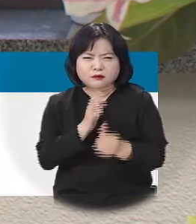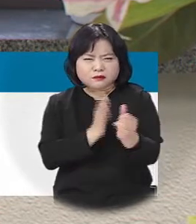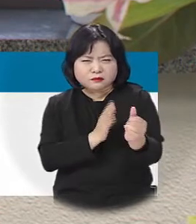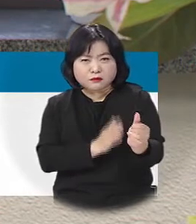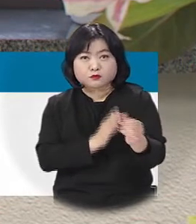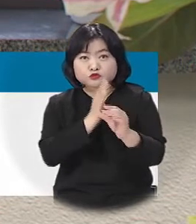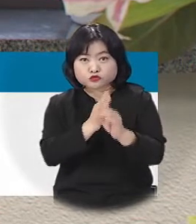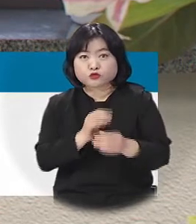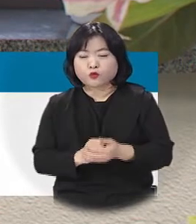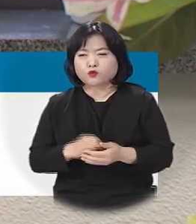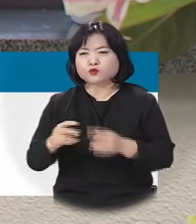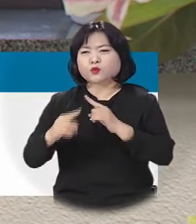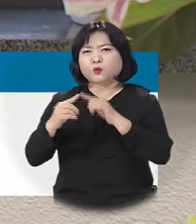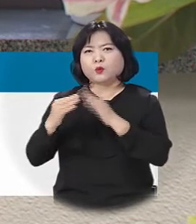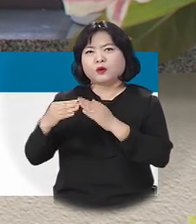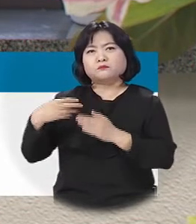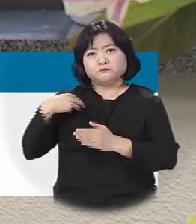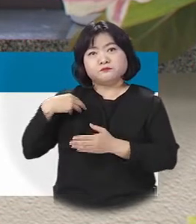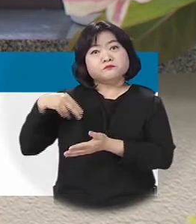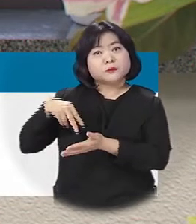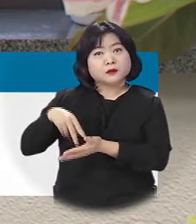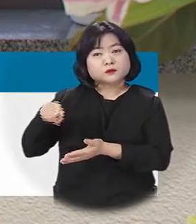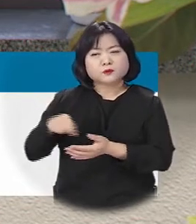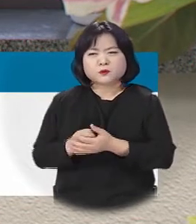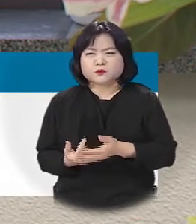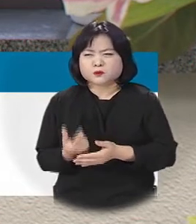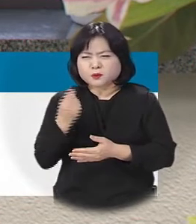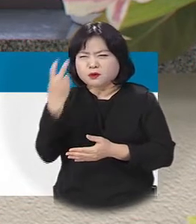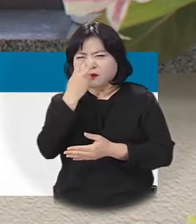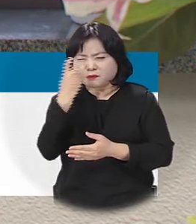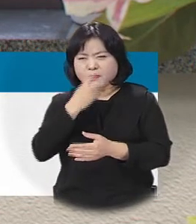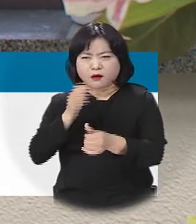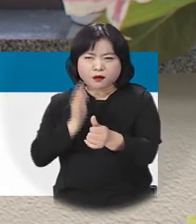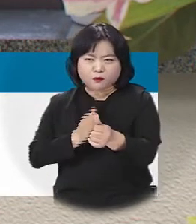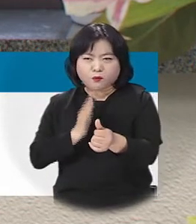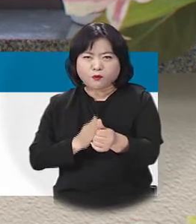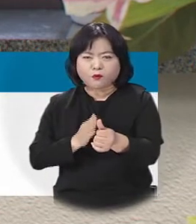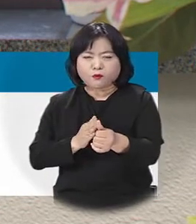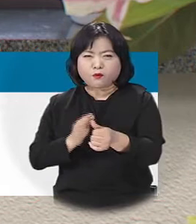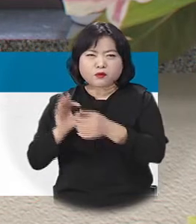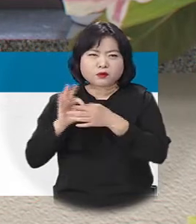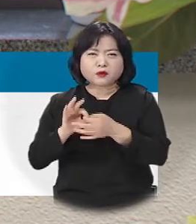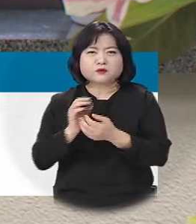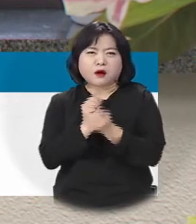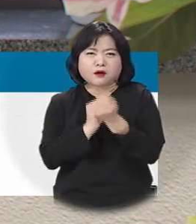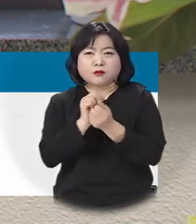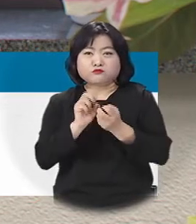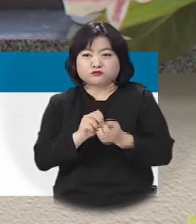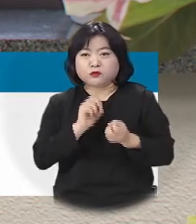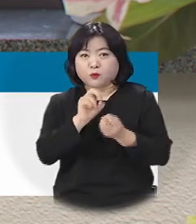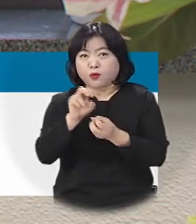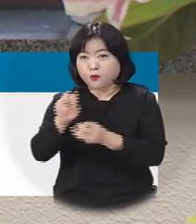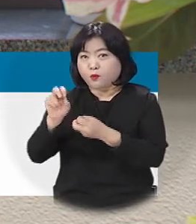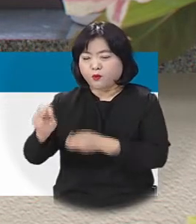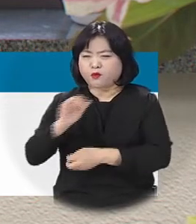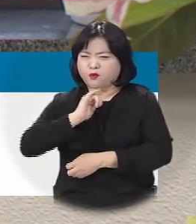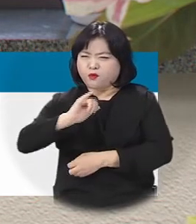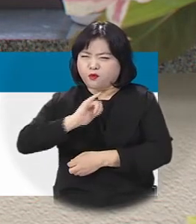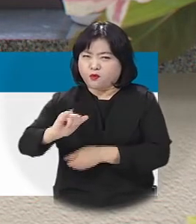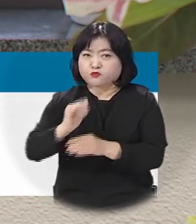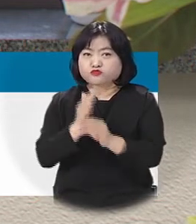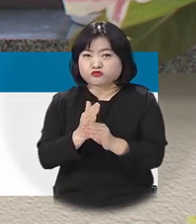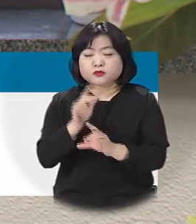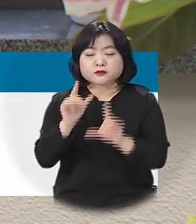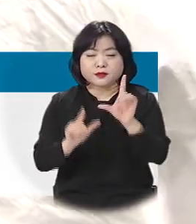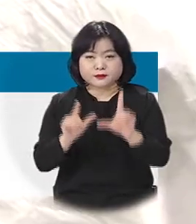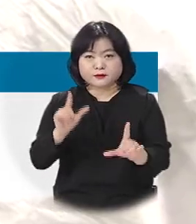있고 또 교회 측에서도 속히 검사를 받을 수 있도록 안내 문자도 보내고 연락을 취하고 있는